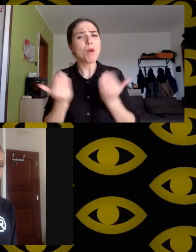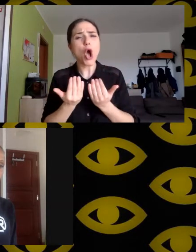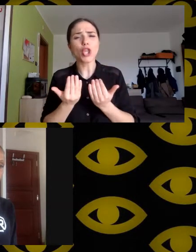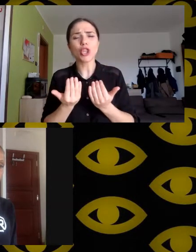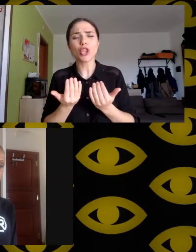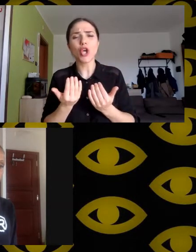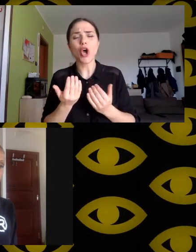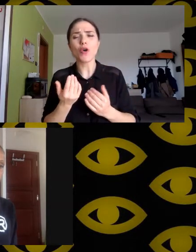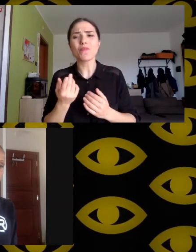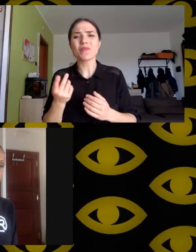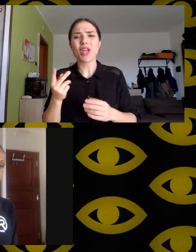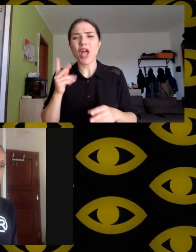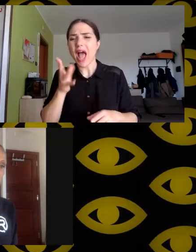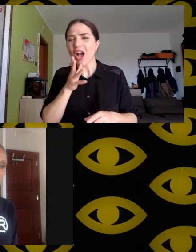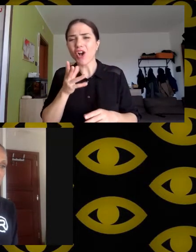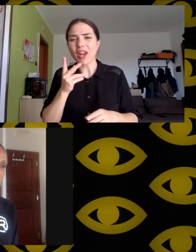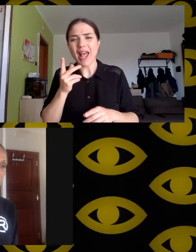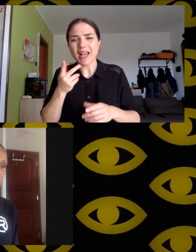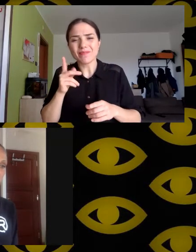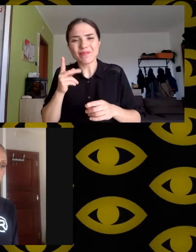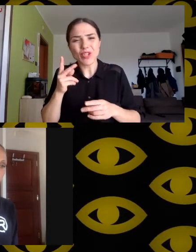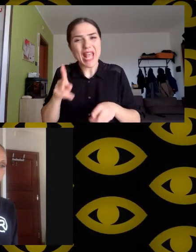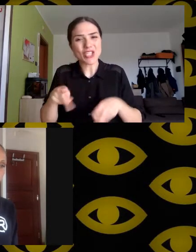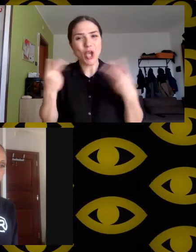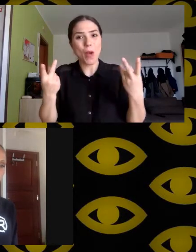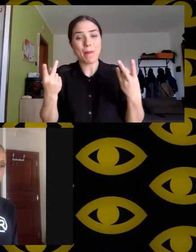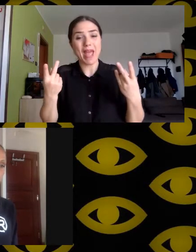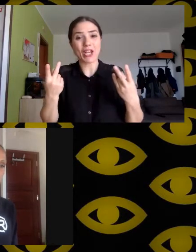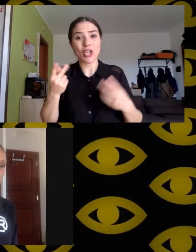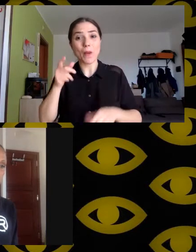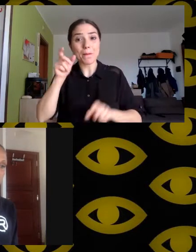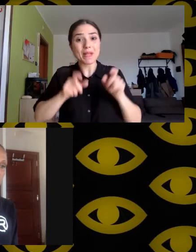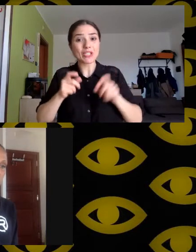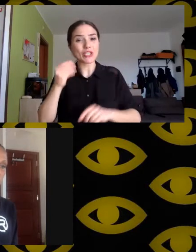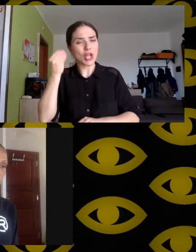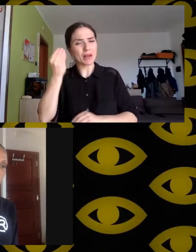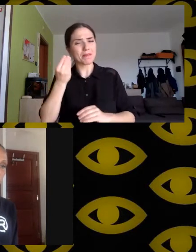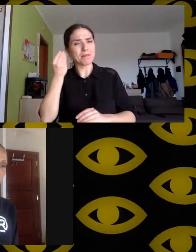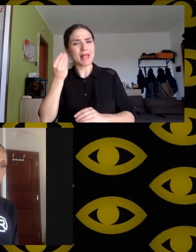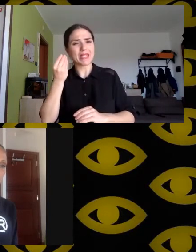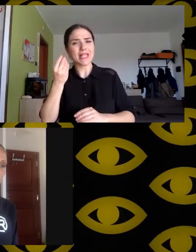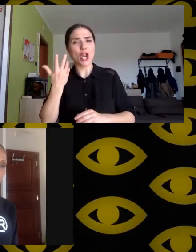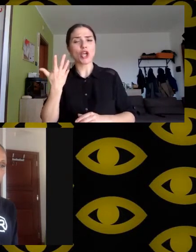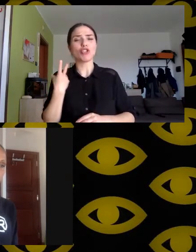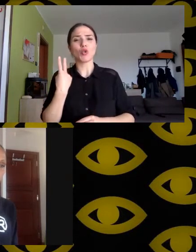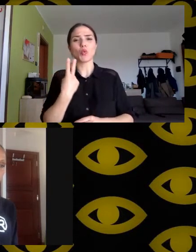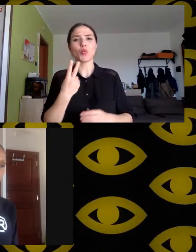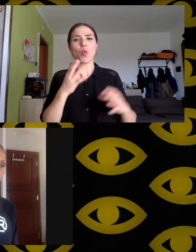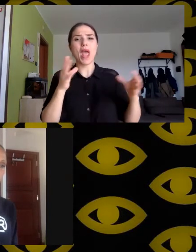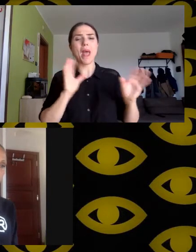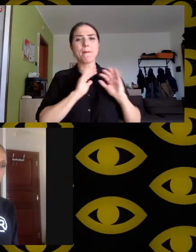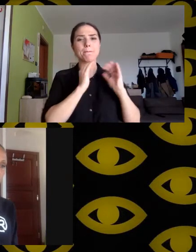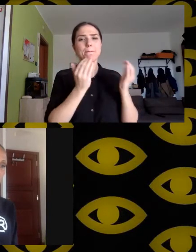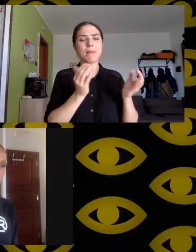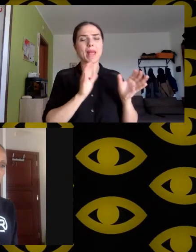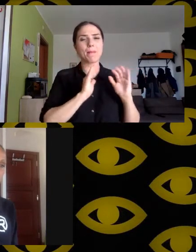per molti. La gente pensa che ci siano due mondi, i mondi dei meno fortunati e i mondi dei normodotati. Io